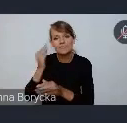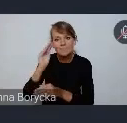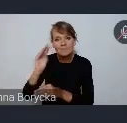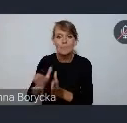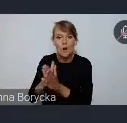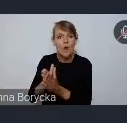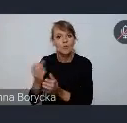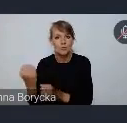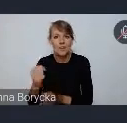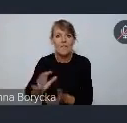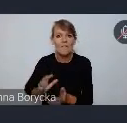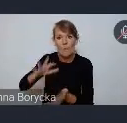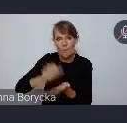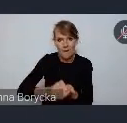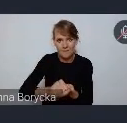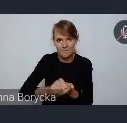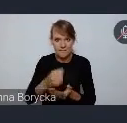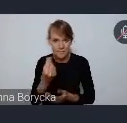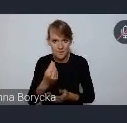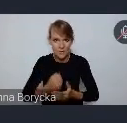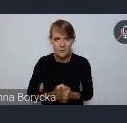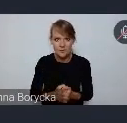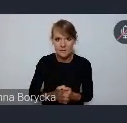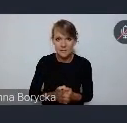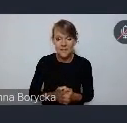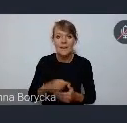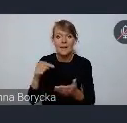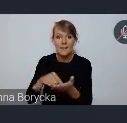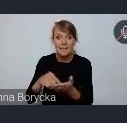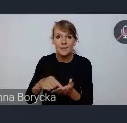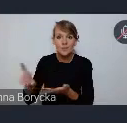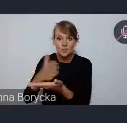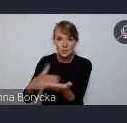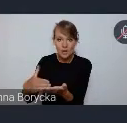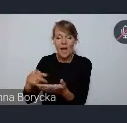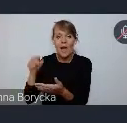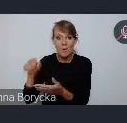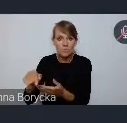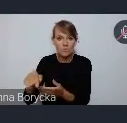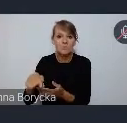tym właśnie wniosku Wydział Merytoryczny przedstawia